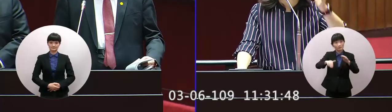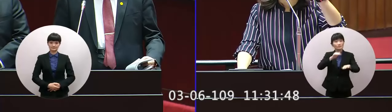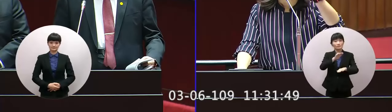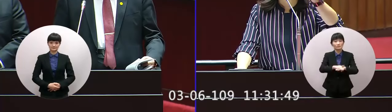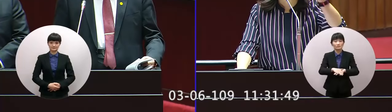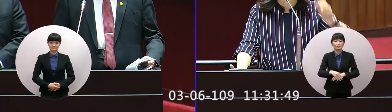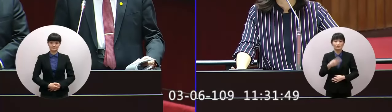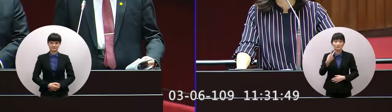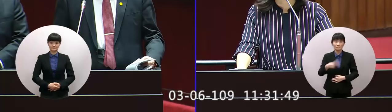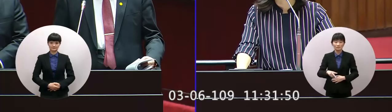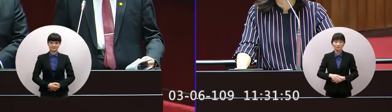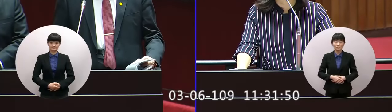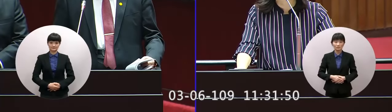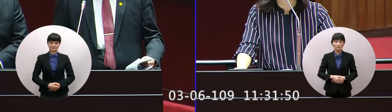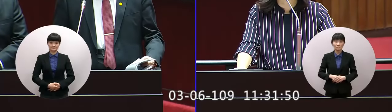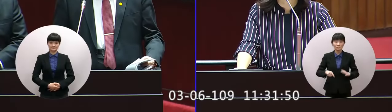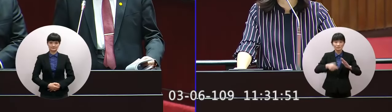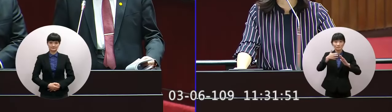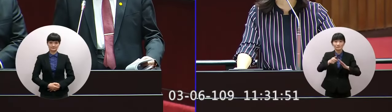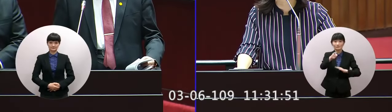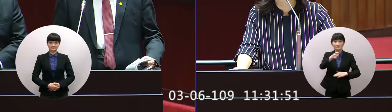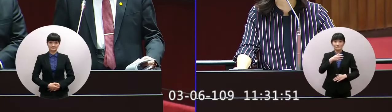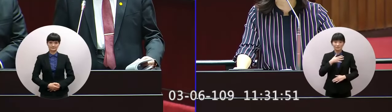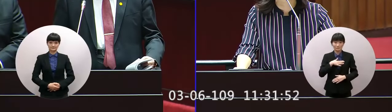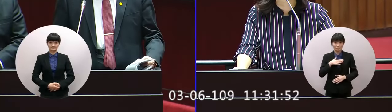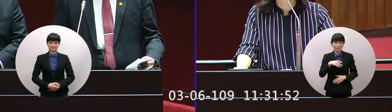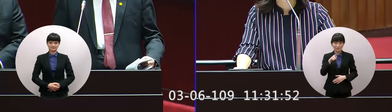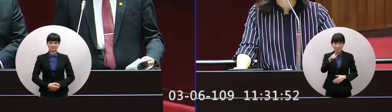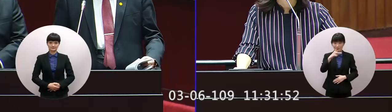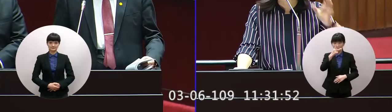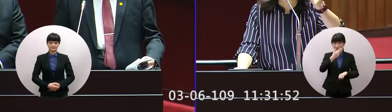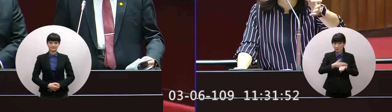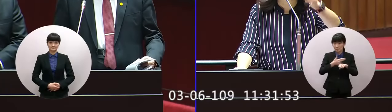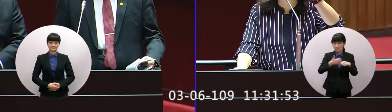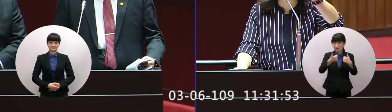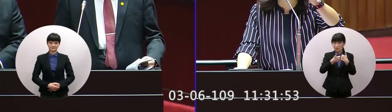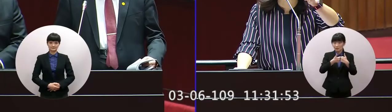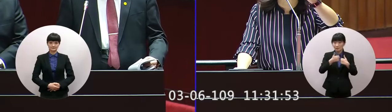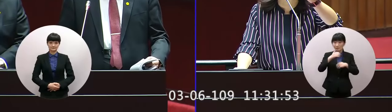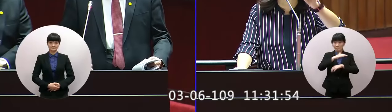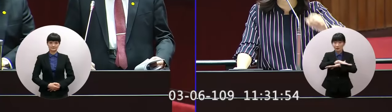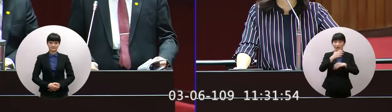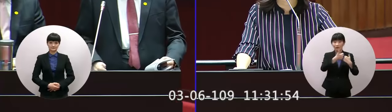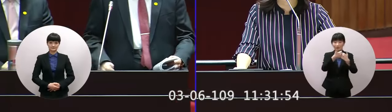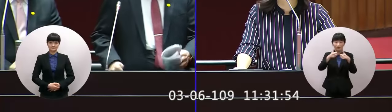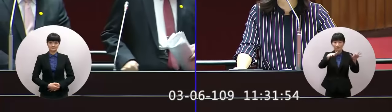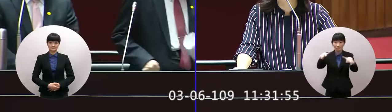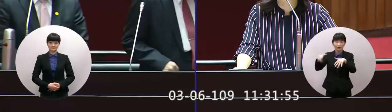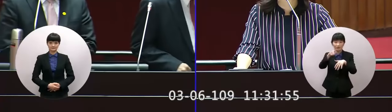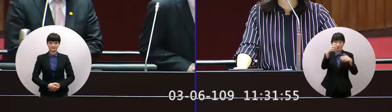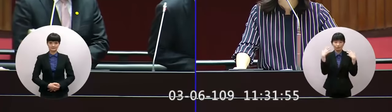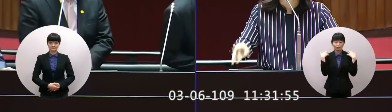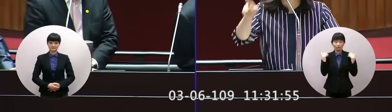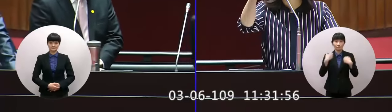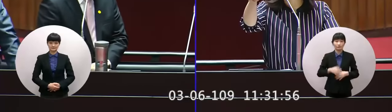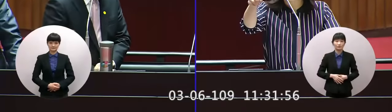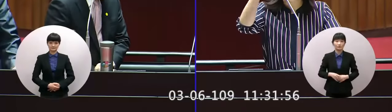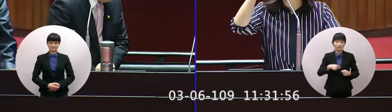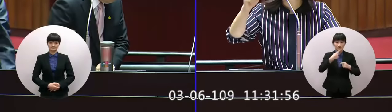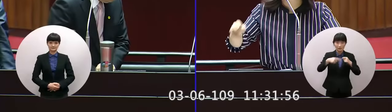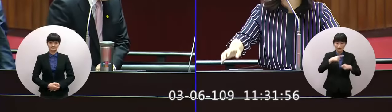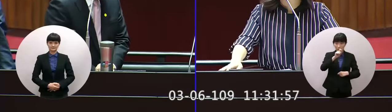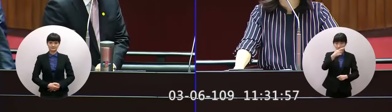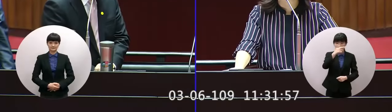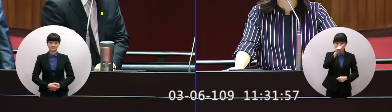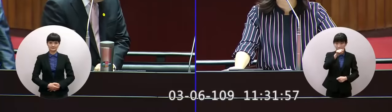呢，院长，你知不知道你是一个科技汇报的召集人？科技汇报一年有16.6亿是放